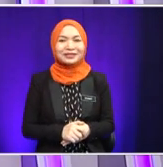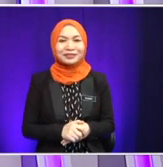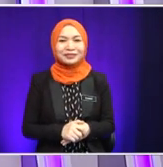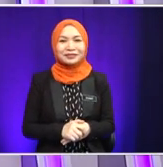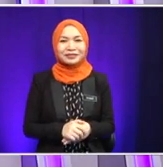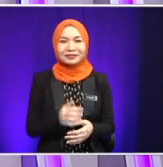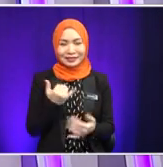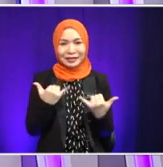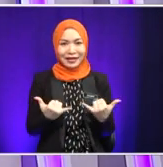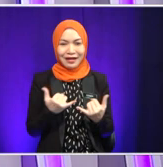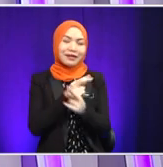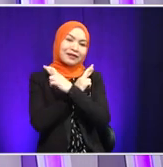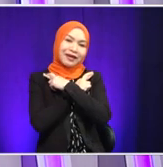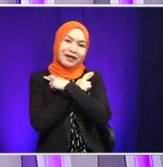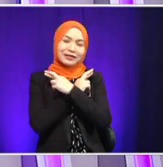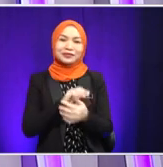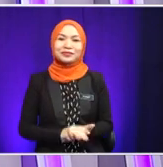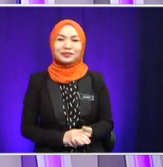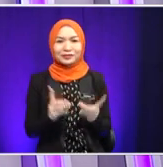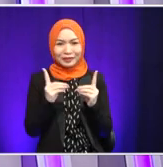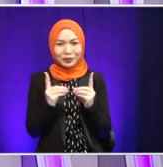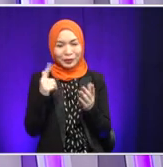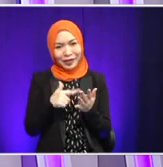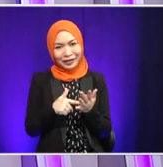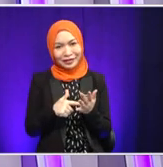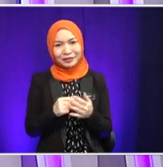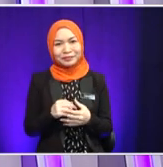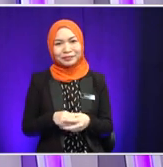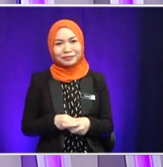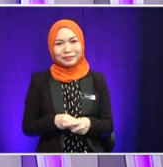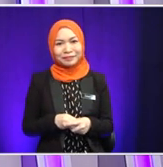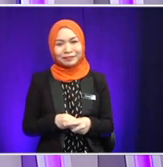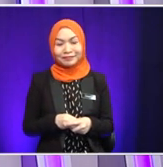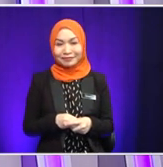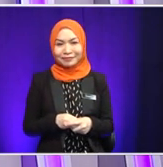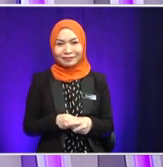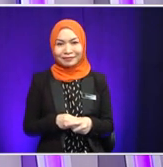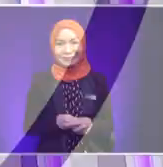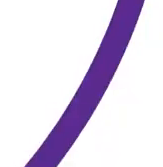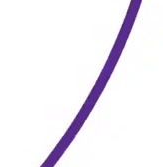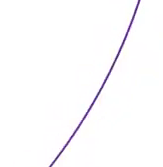selepas ini kita akan kembali dalam slot menengah rendah jangan kemana-mana